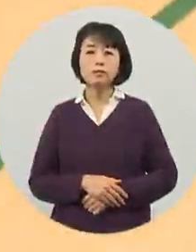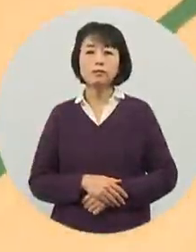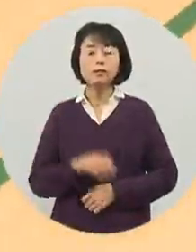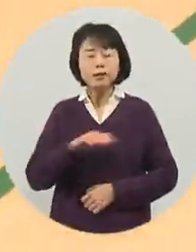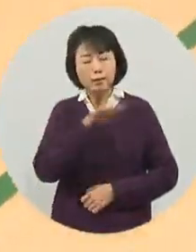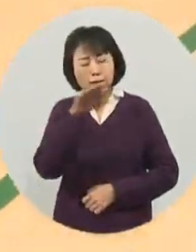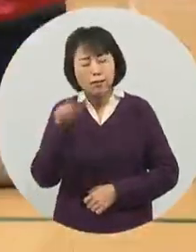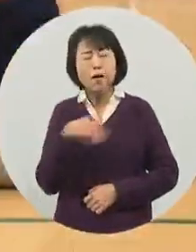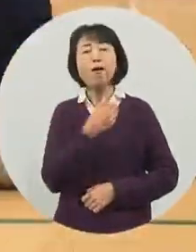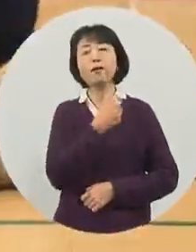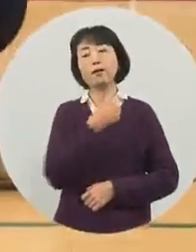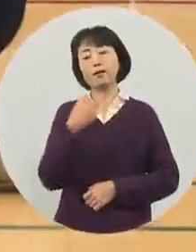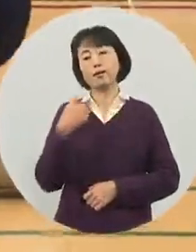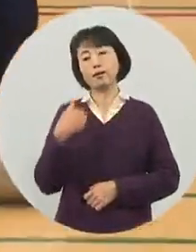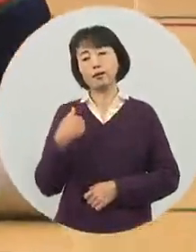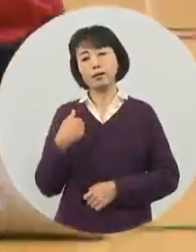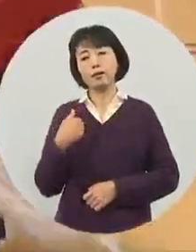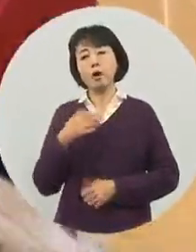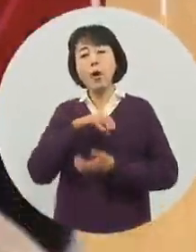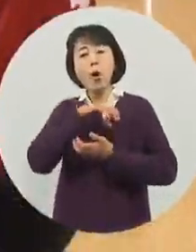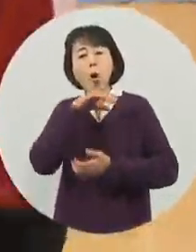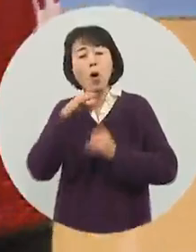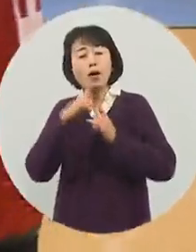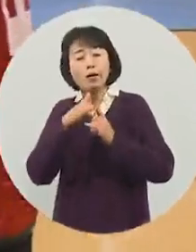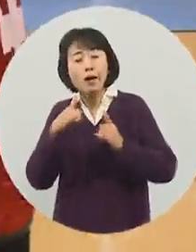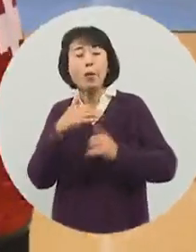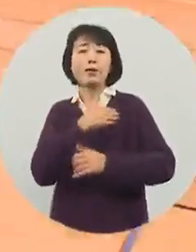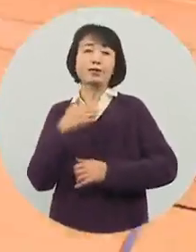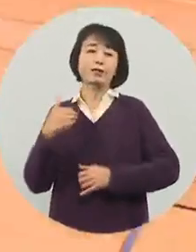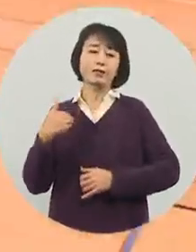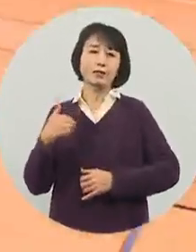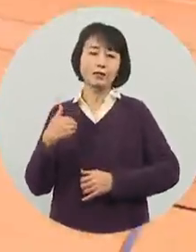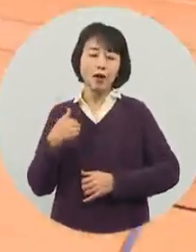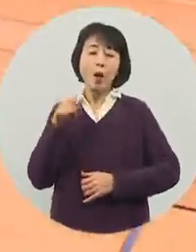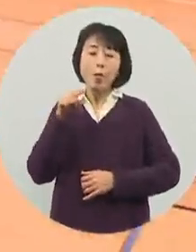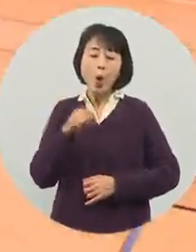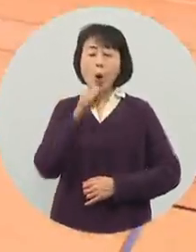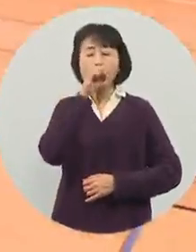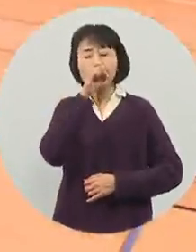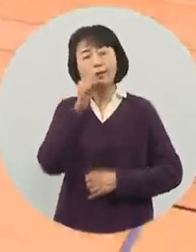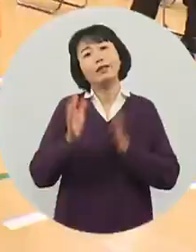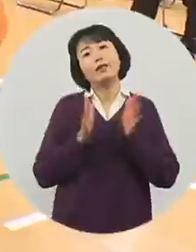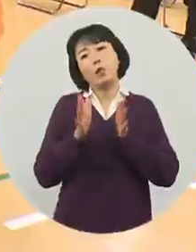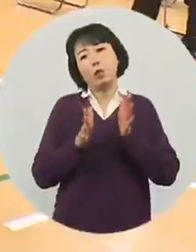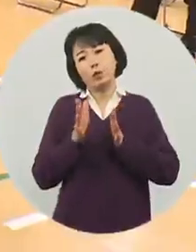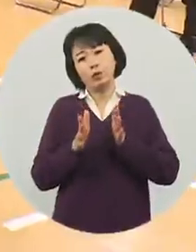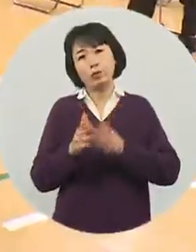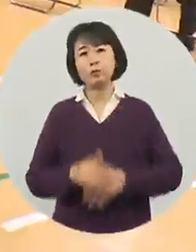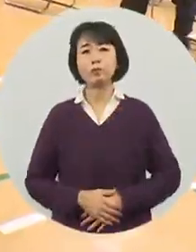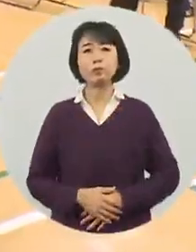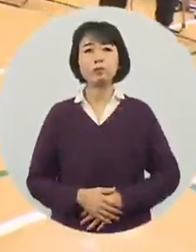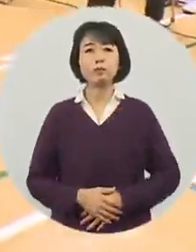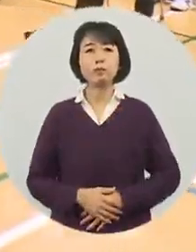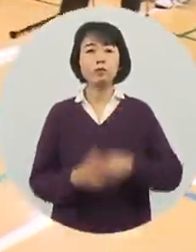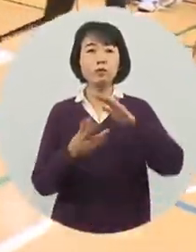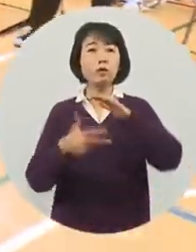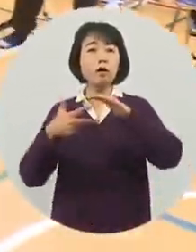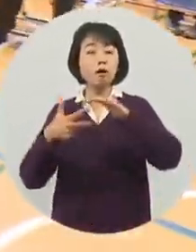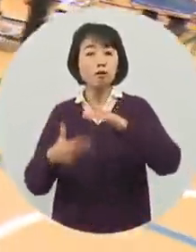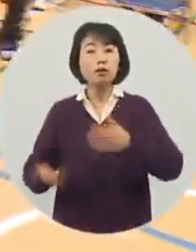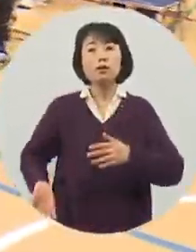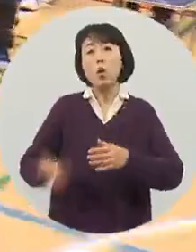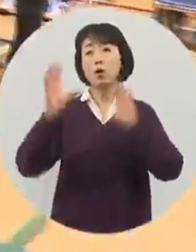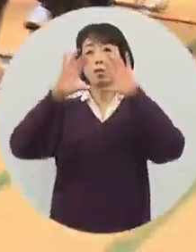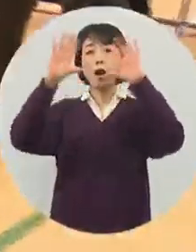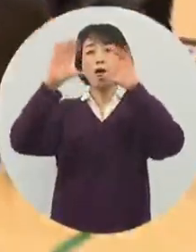でもできるというか、うん、こんな年寄りにもやれるというところがこのいいところですよね。 藤沢市ローリングバレーボ